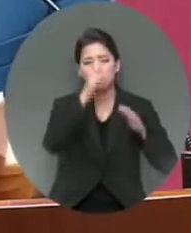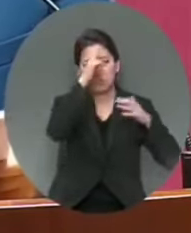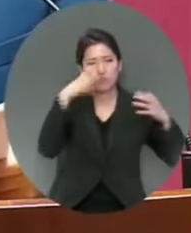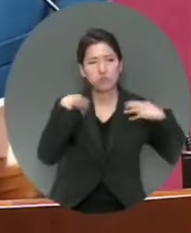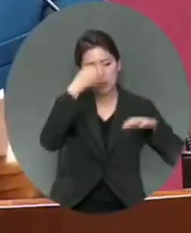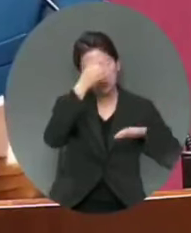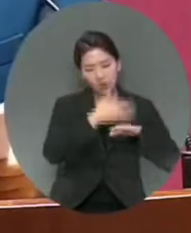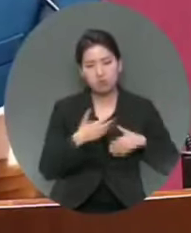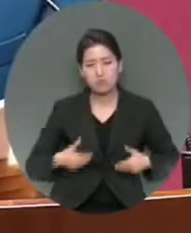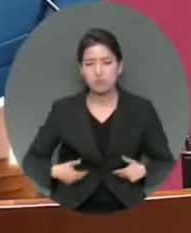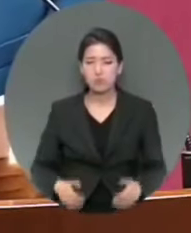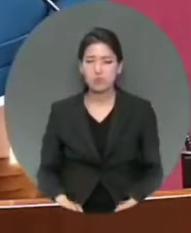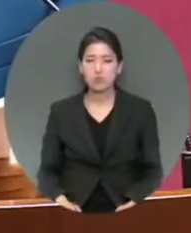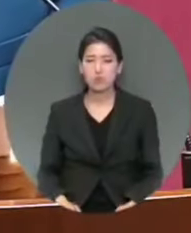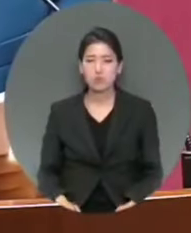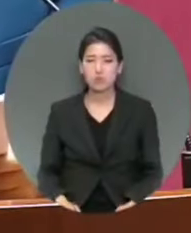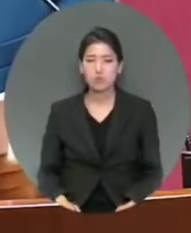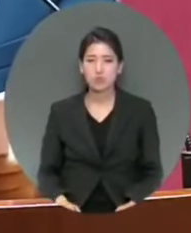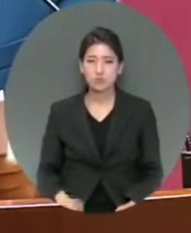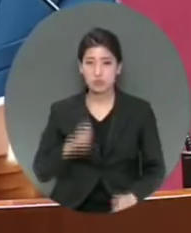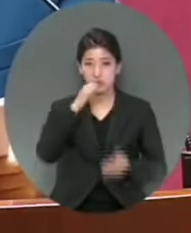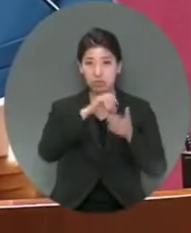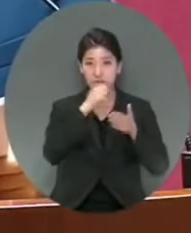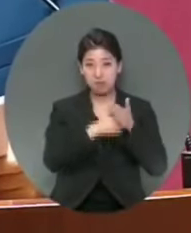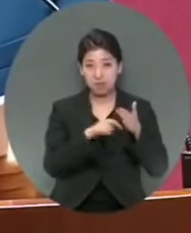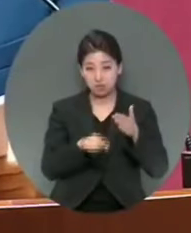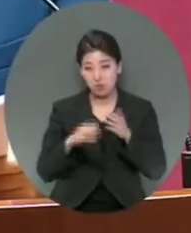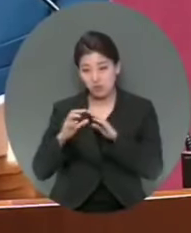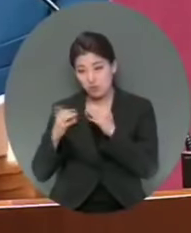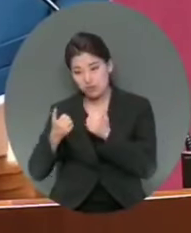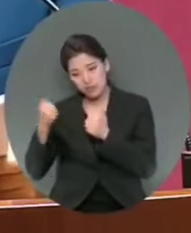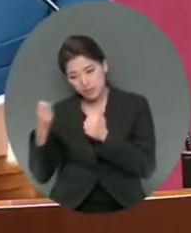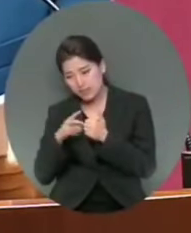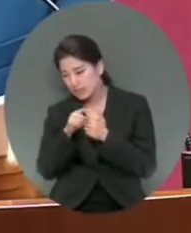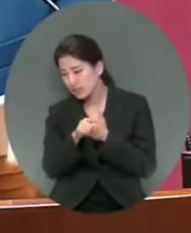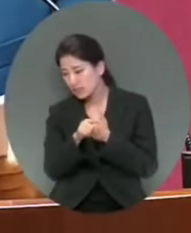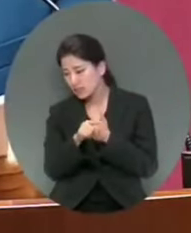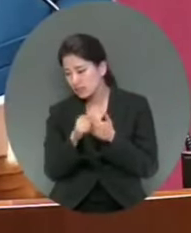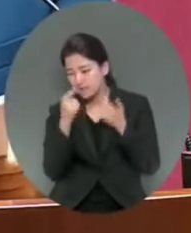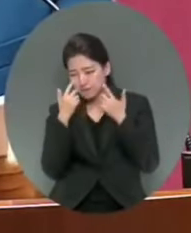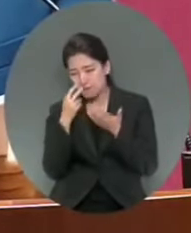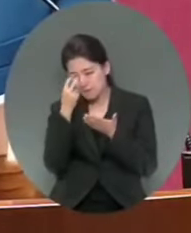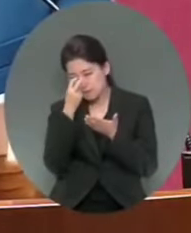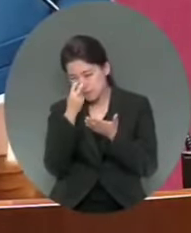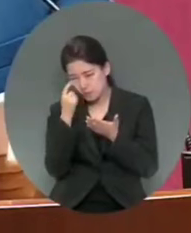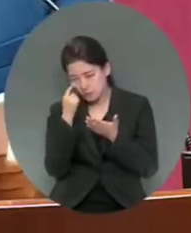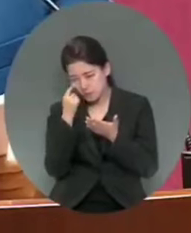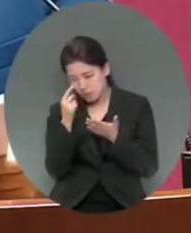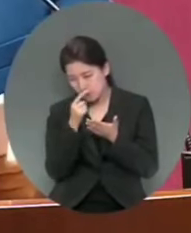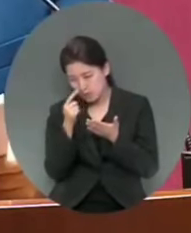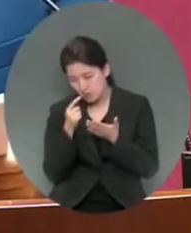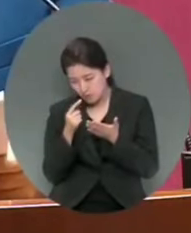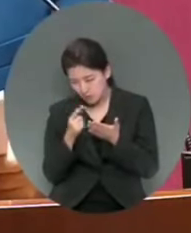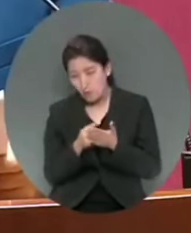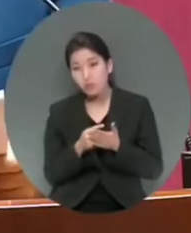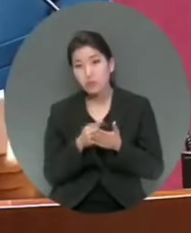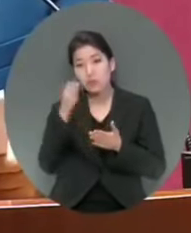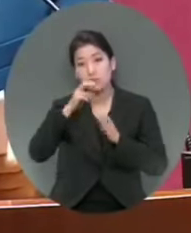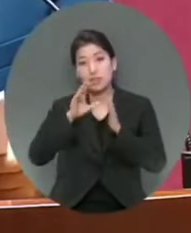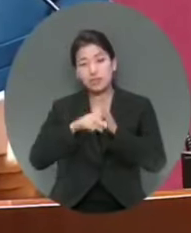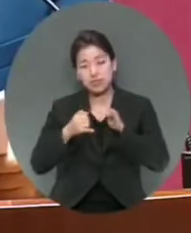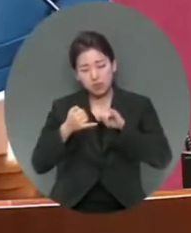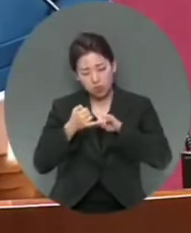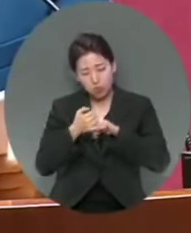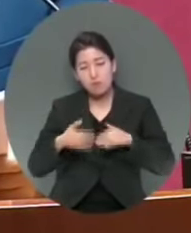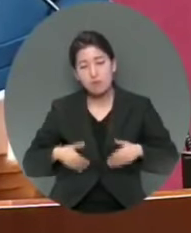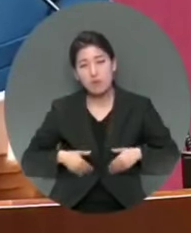장관님, 정부가 삭감한 이 R&D 예산, 국회에서 저희가 타당성 여부 철저하게 검토하고 또 심사 과정에서 꼭 필요한